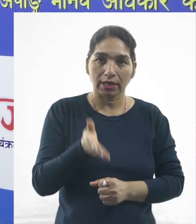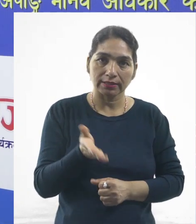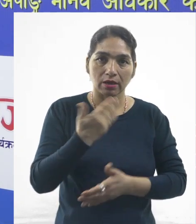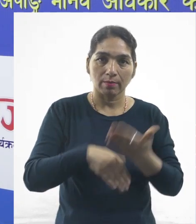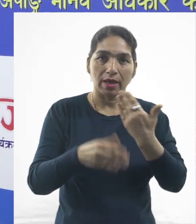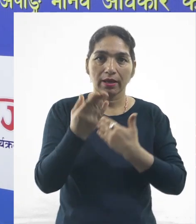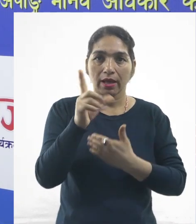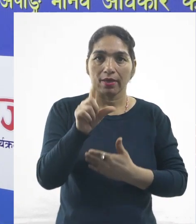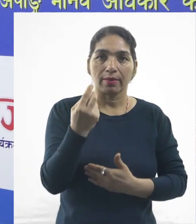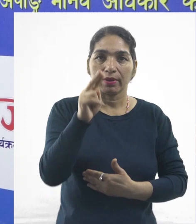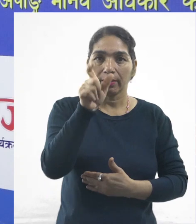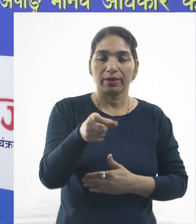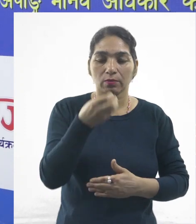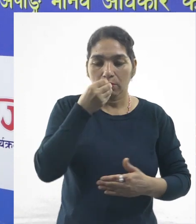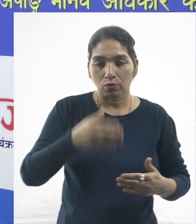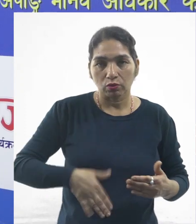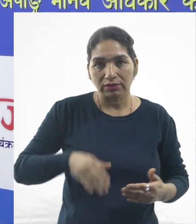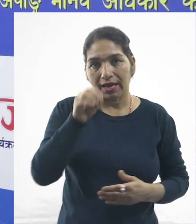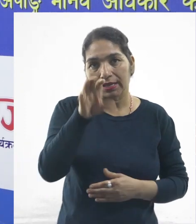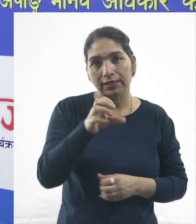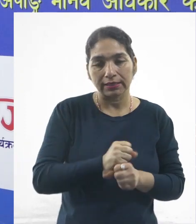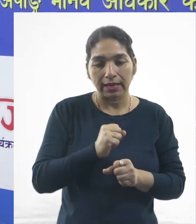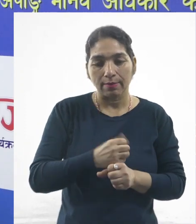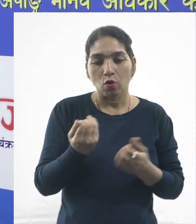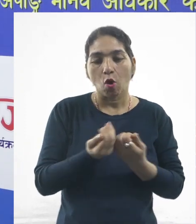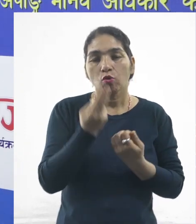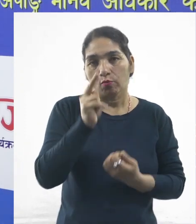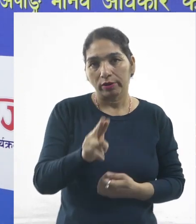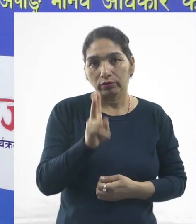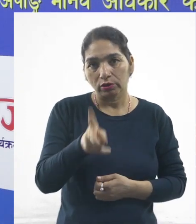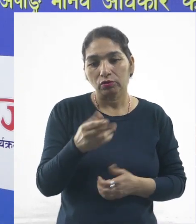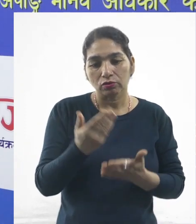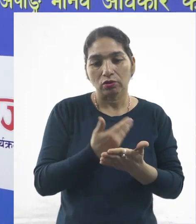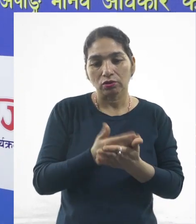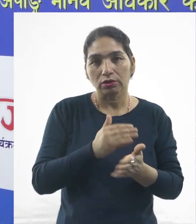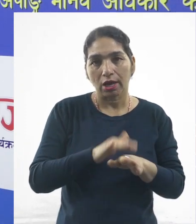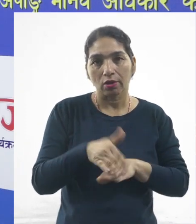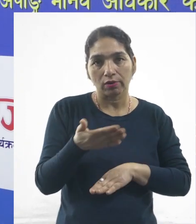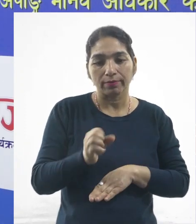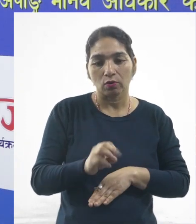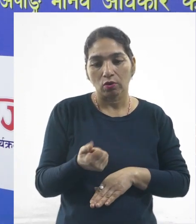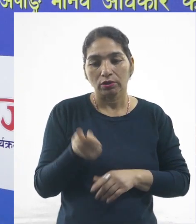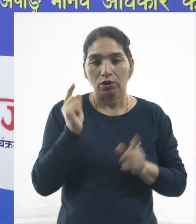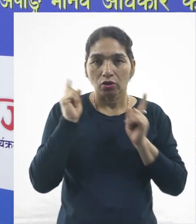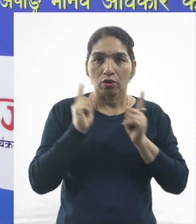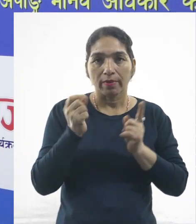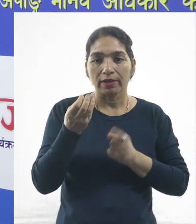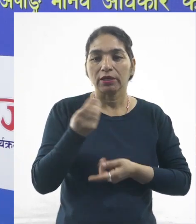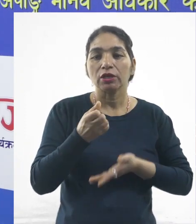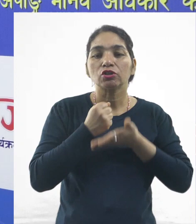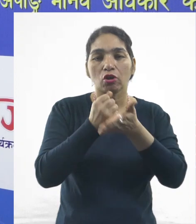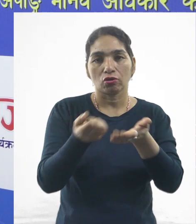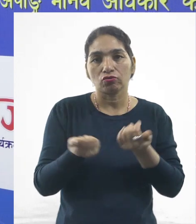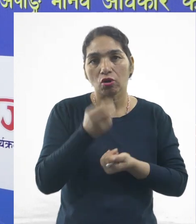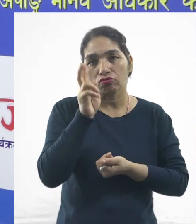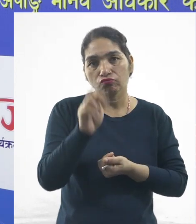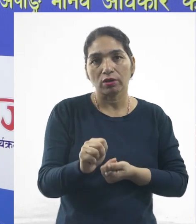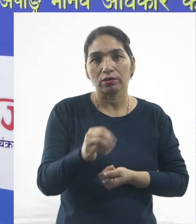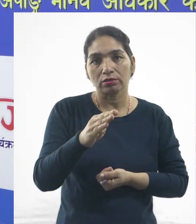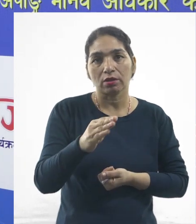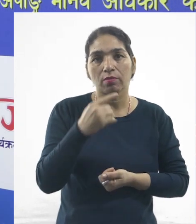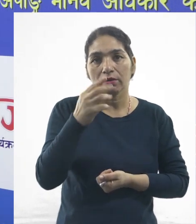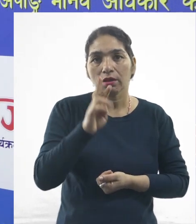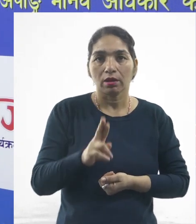अपाङ्गता भएको व्यक्तिहरूलाई चाहिँ रोजगारी दिने कामहरू गर्नुभएको छ त्यस्तो सङ्घ संस्थालाई चाहिँ हामीले गोकर्णेश्वर नगरपालिकाले नि केही सहयोग गर्नुपर्छ है हामी